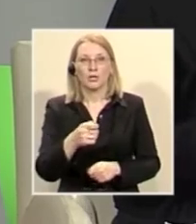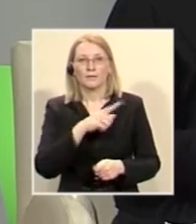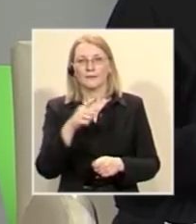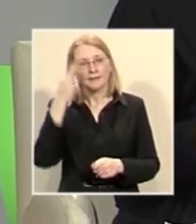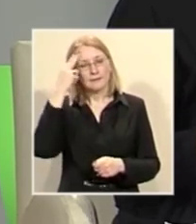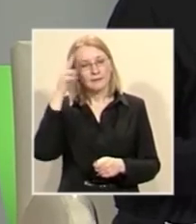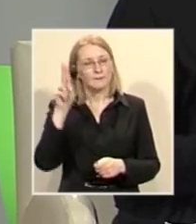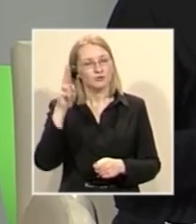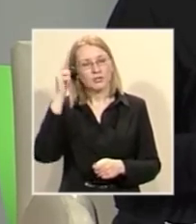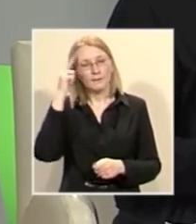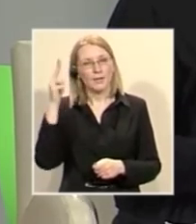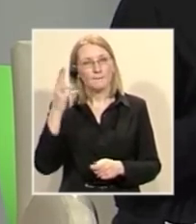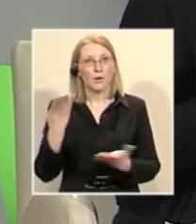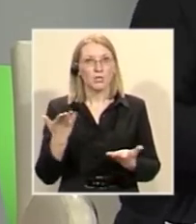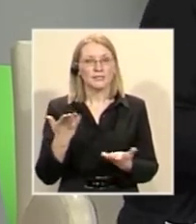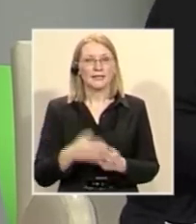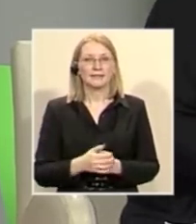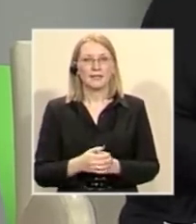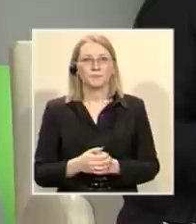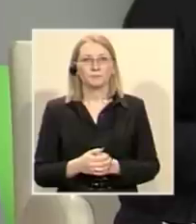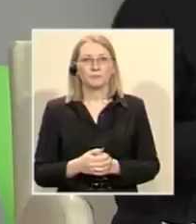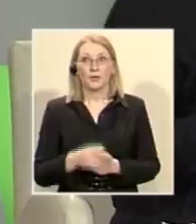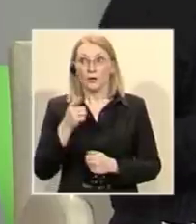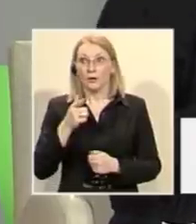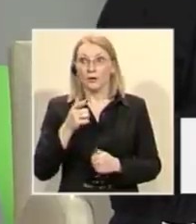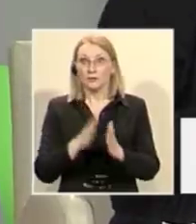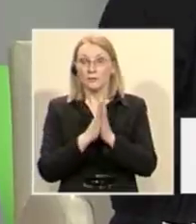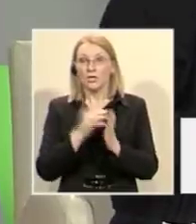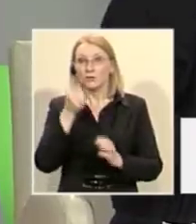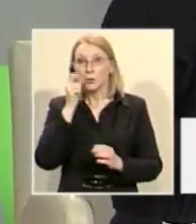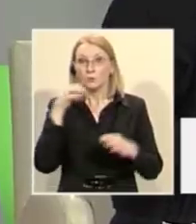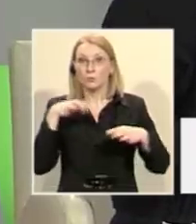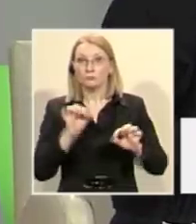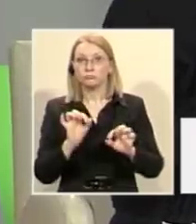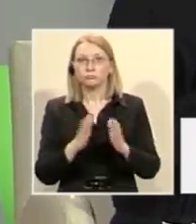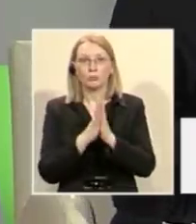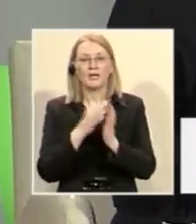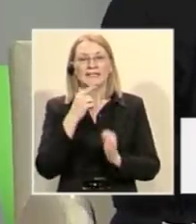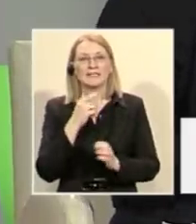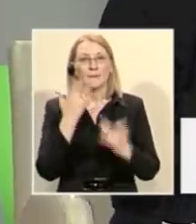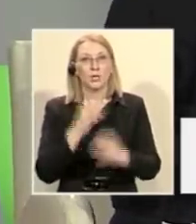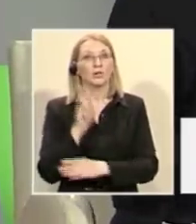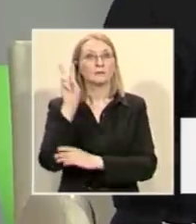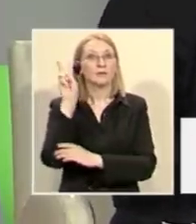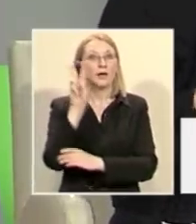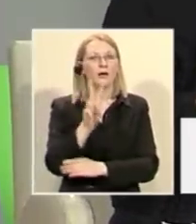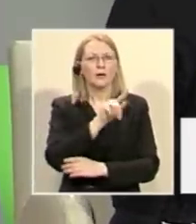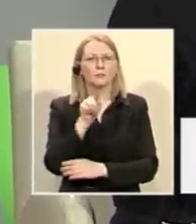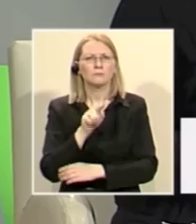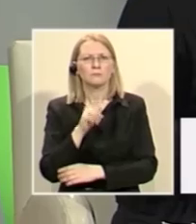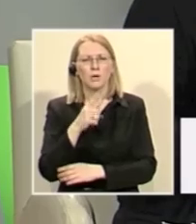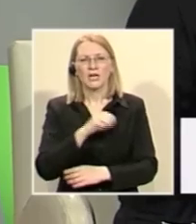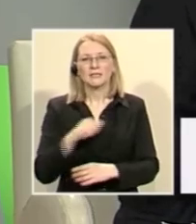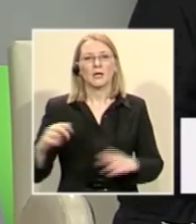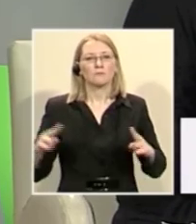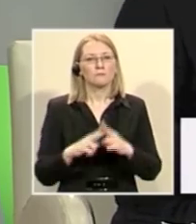prepoznati. On je na ulici zamolio jednog gospodina, molim vas, recite mi broj tramvaja. Jer taj dio rehabilitacije, znači, on mora samo stvari kontakt, komunikaciju,